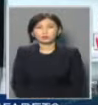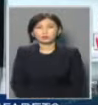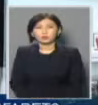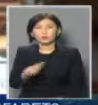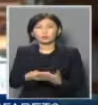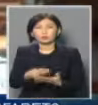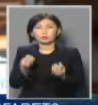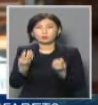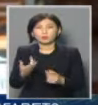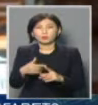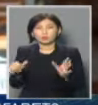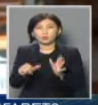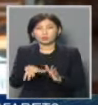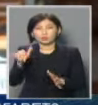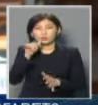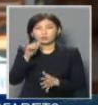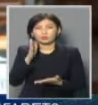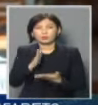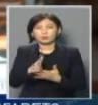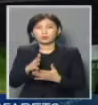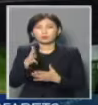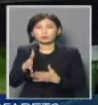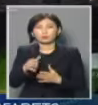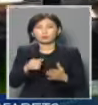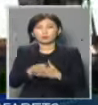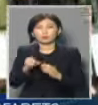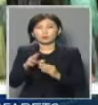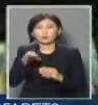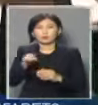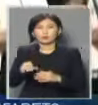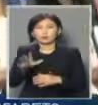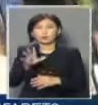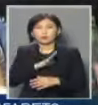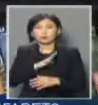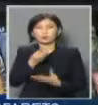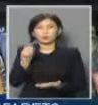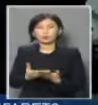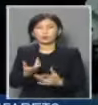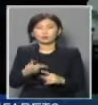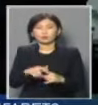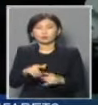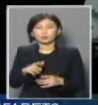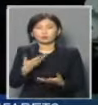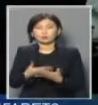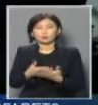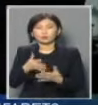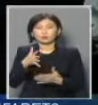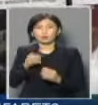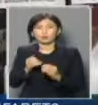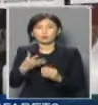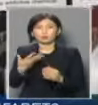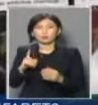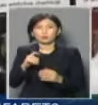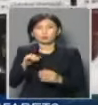Стоимость самого простого вида электронных сигарет от 5 до 15 тысяч тенге, а более дорогие виды оцениваются в пределах от 50 до